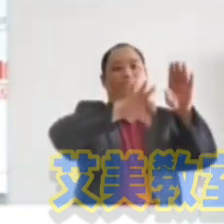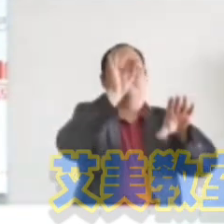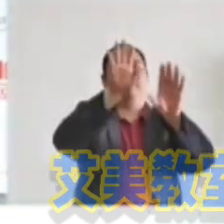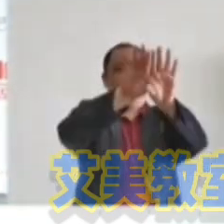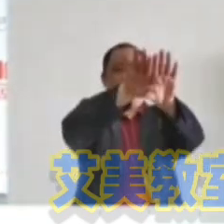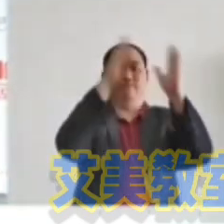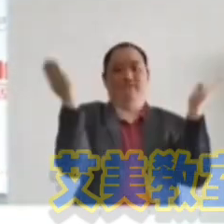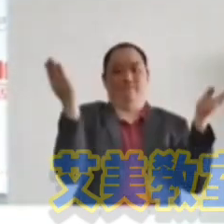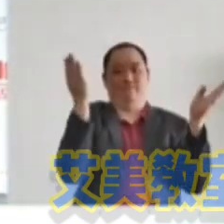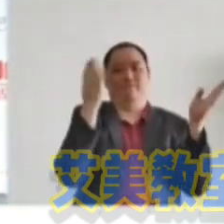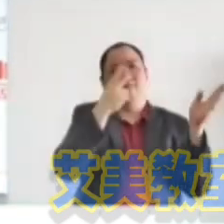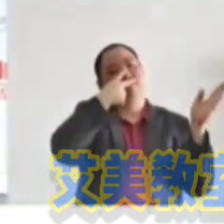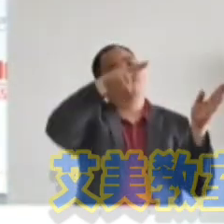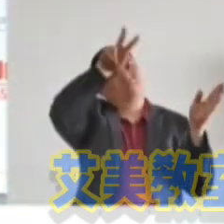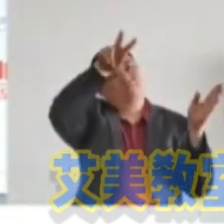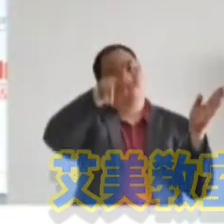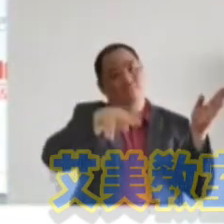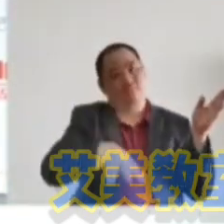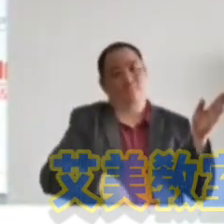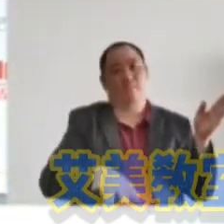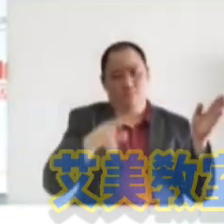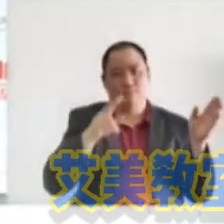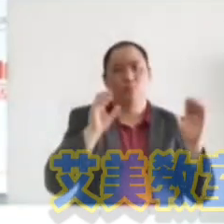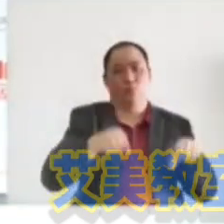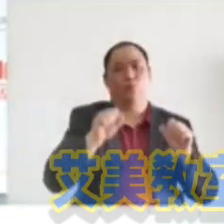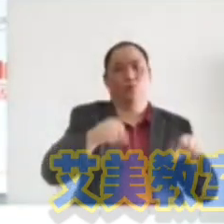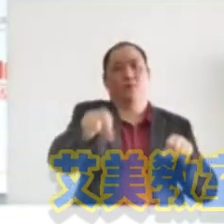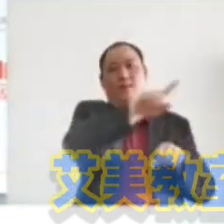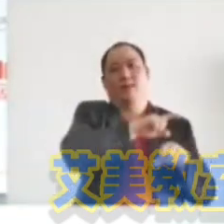hemohim， 你就可以有时间去读每